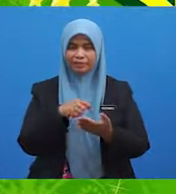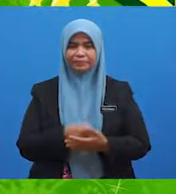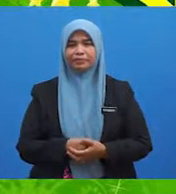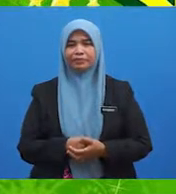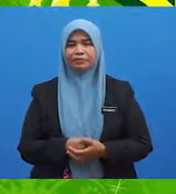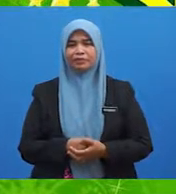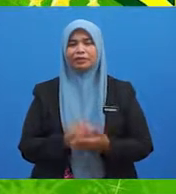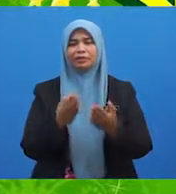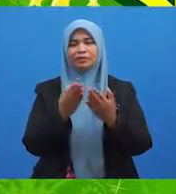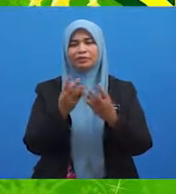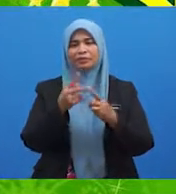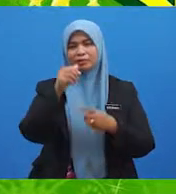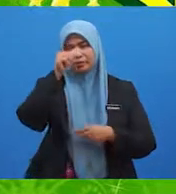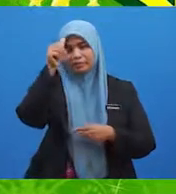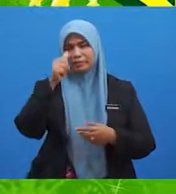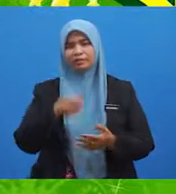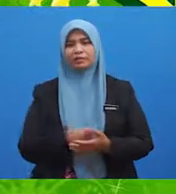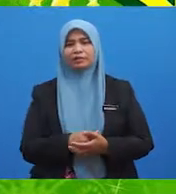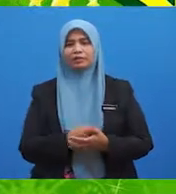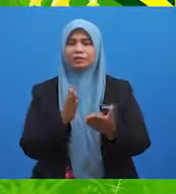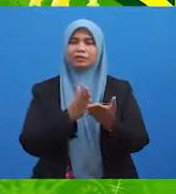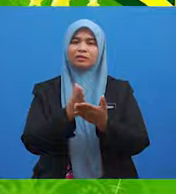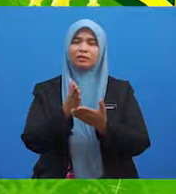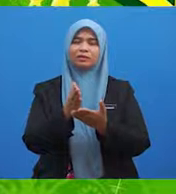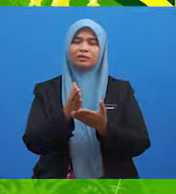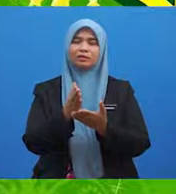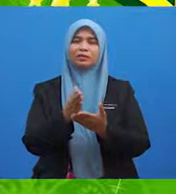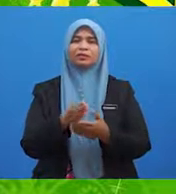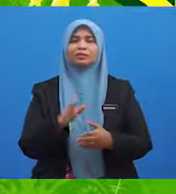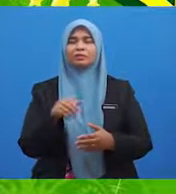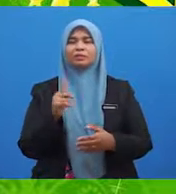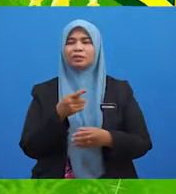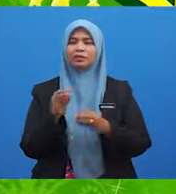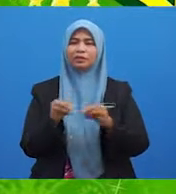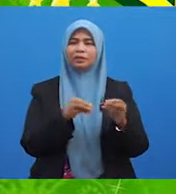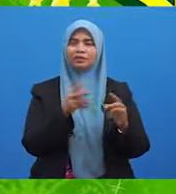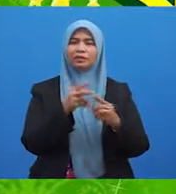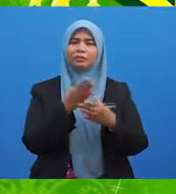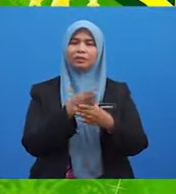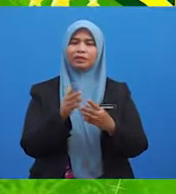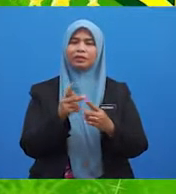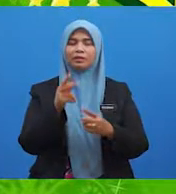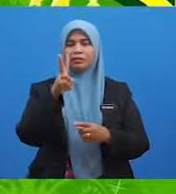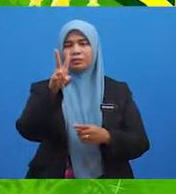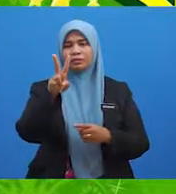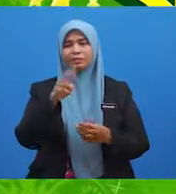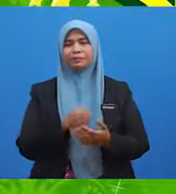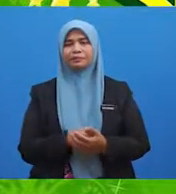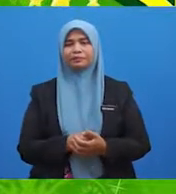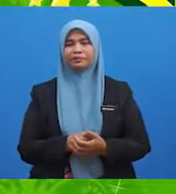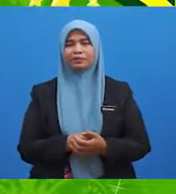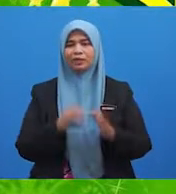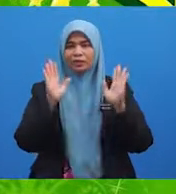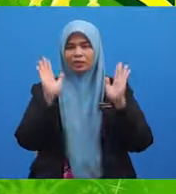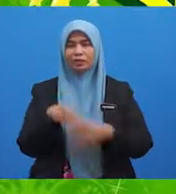ini? Alhamdulillah. Seterusnya, sebelum kita beralih ke bahagian kedua, iaitu solat sunat